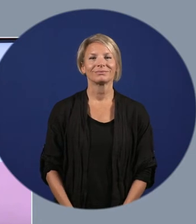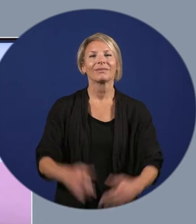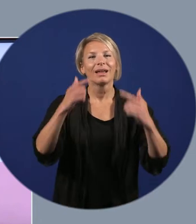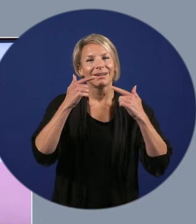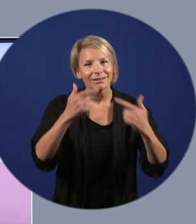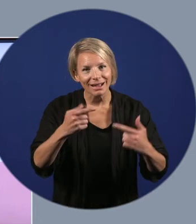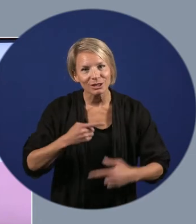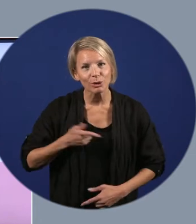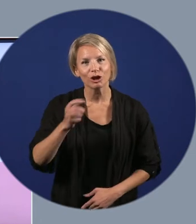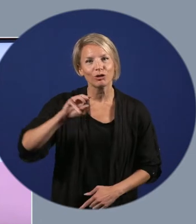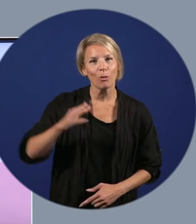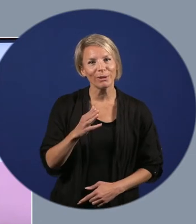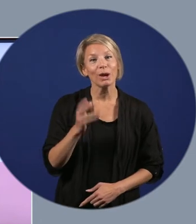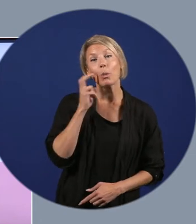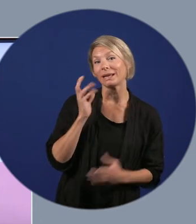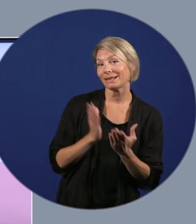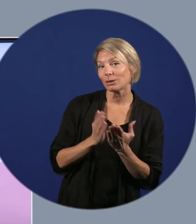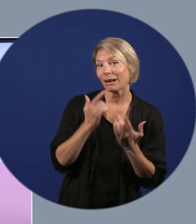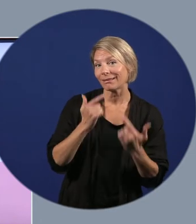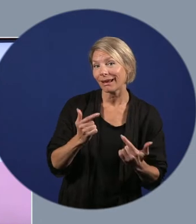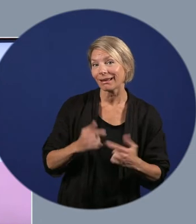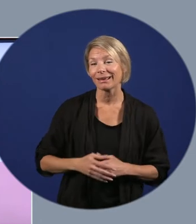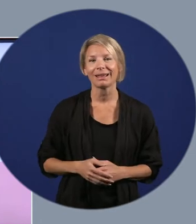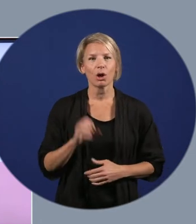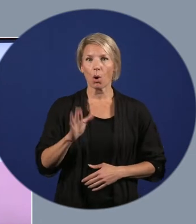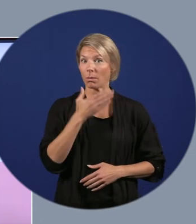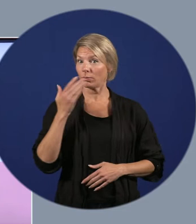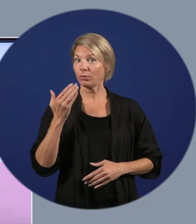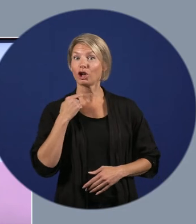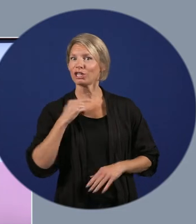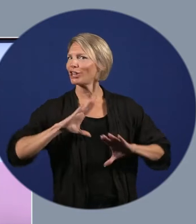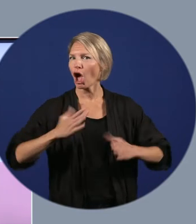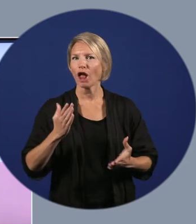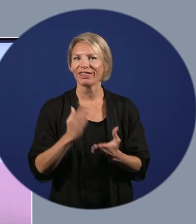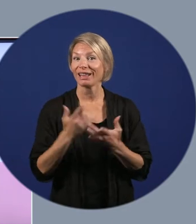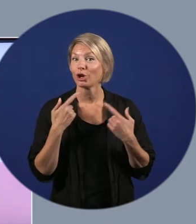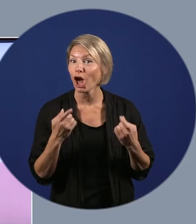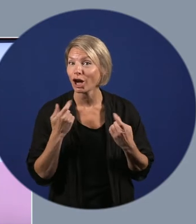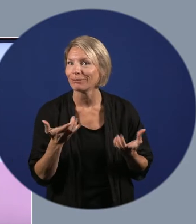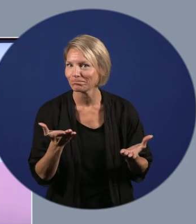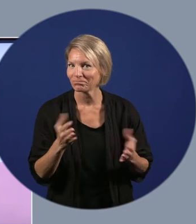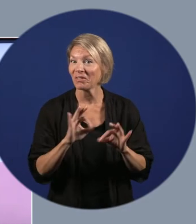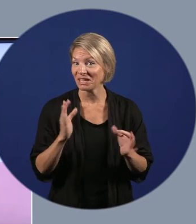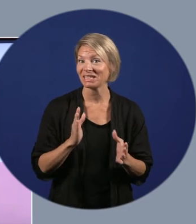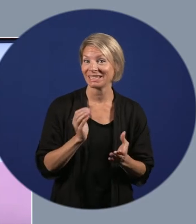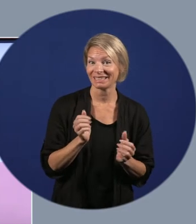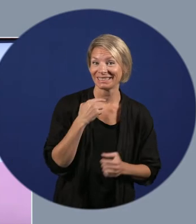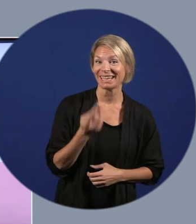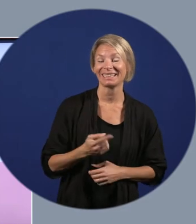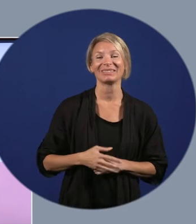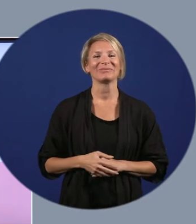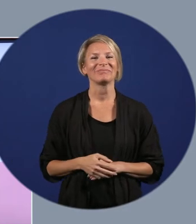Tack så mycket, Tommy Rangsjö och Birgittaskolan. Ja, om man inte röstar har man inte rätt att klaga, fint sagt. Nu faktiskt så ska